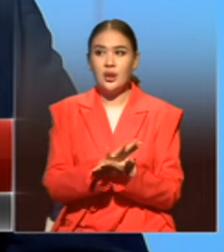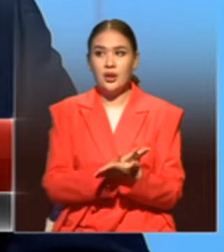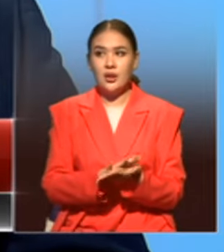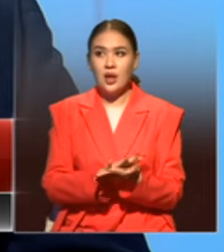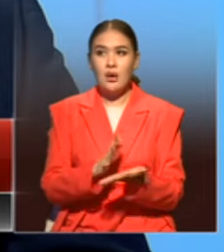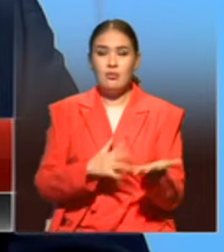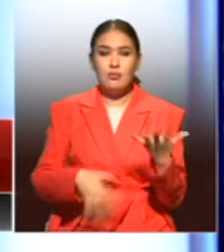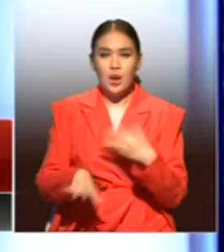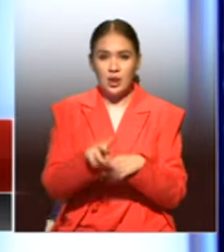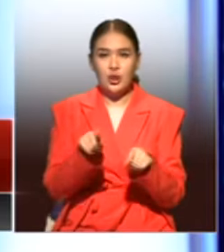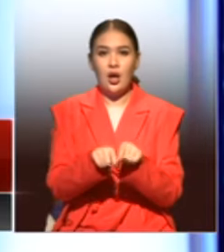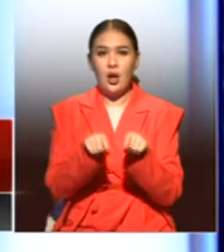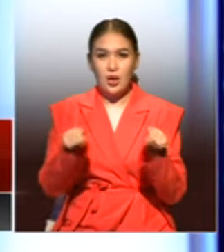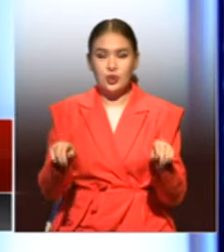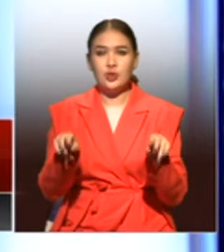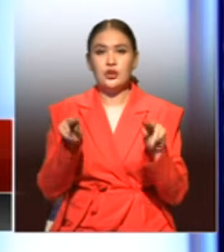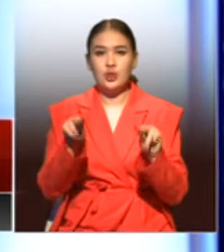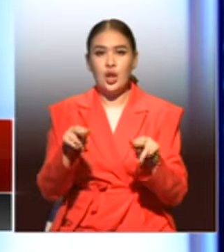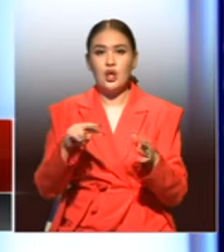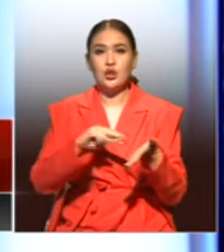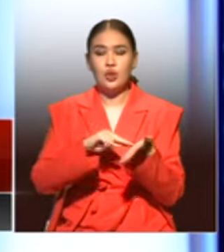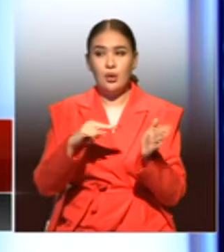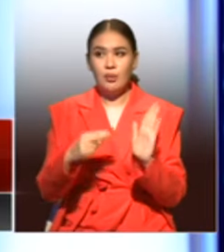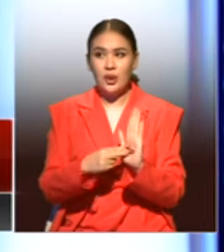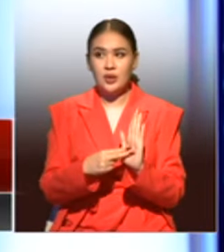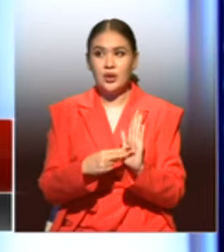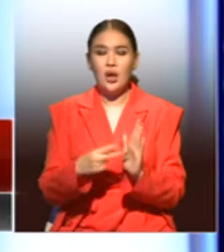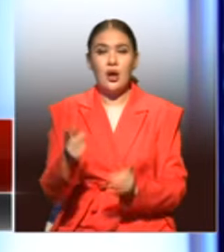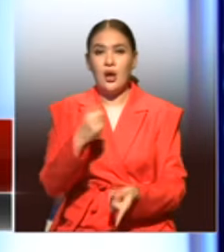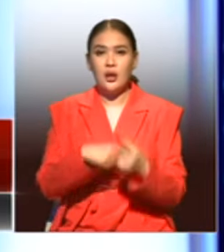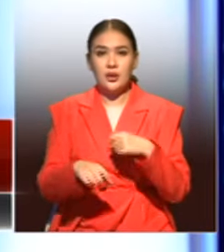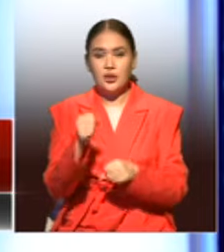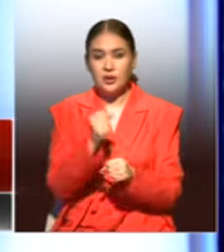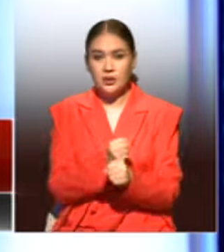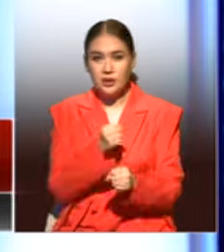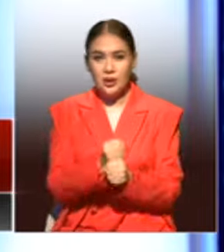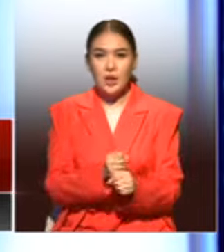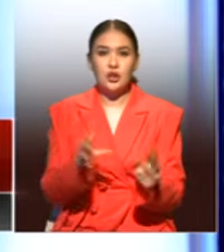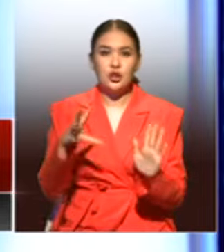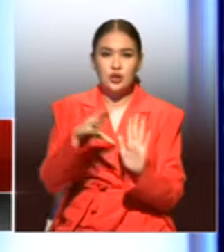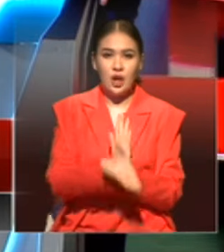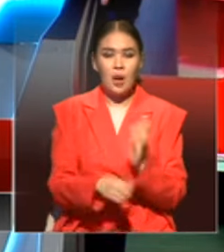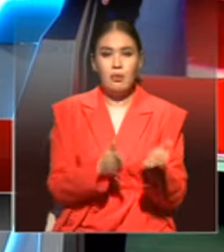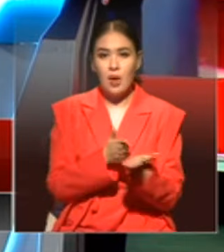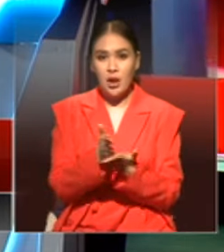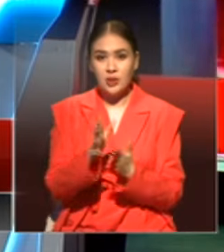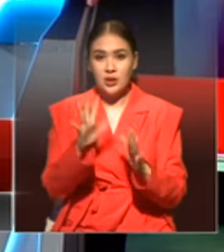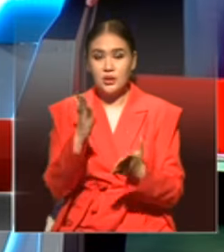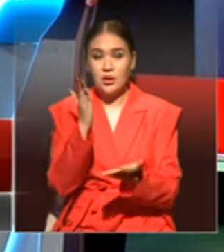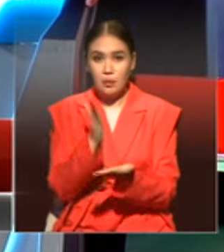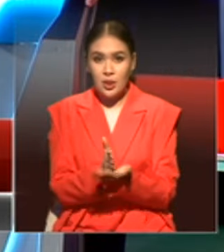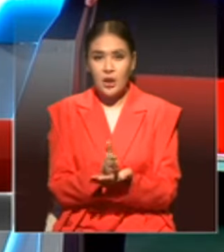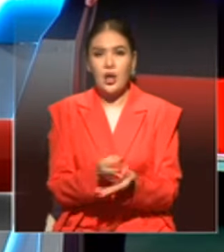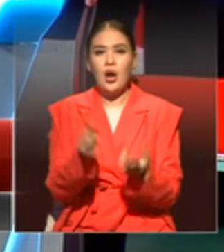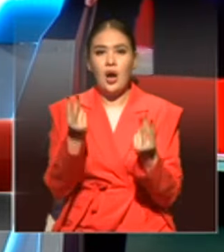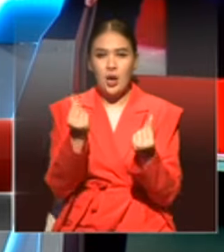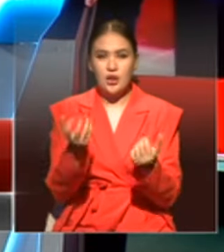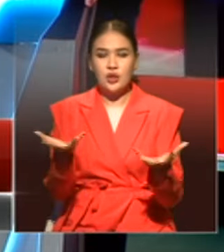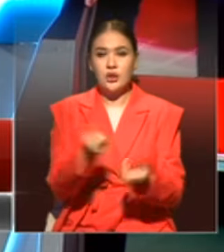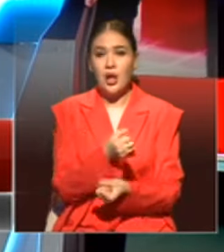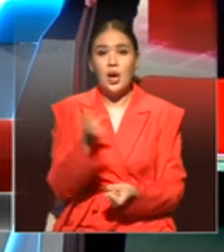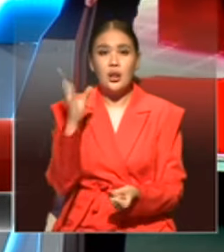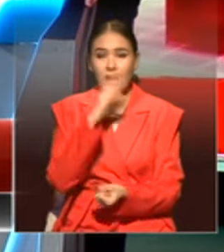жоқ, барлығы ашық түрде. Өзінің жобасы егер де жаңағыдай қайта өңдеуге, оның ішіне жаңа сұрыптауға бағытталған болса, ол қаражатты ала алады. Қазіргі